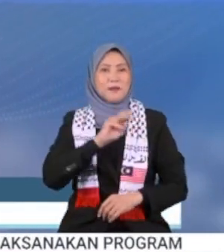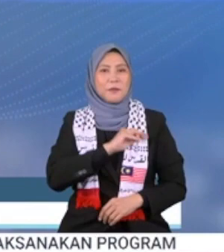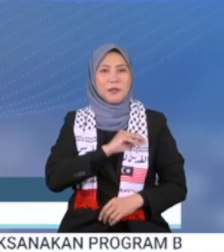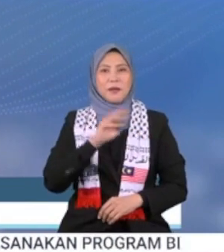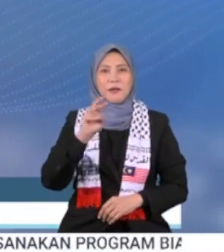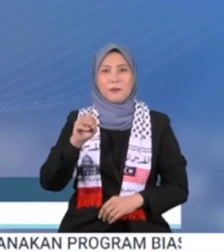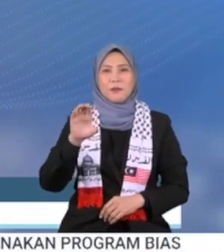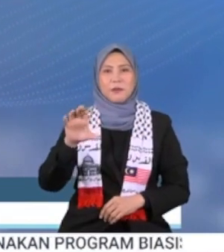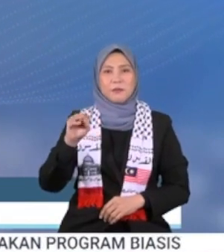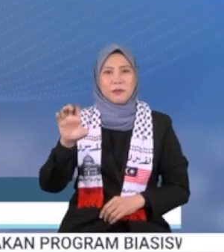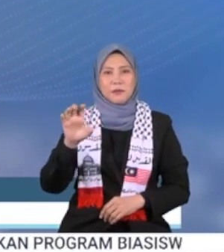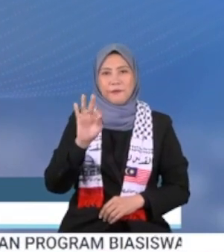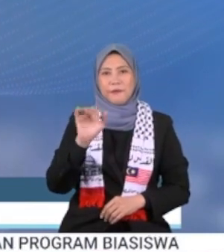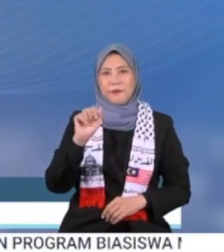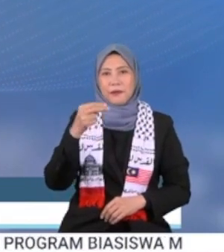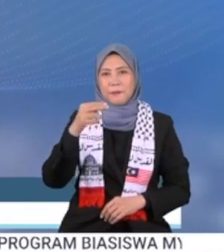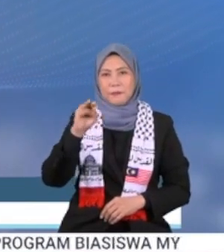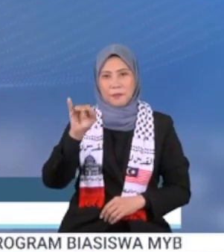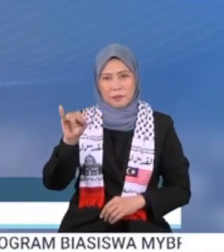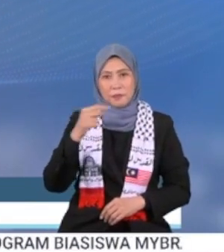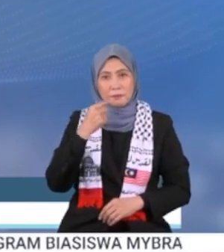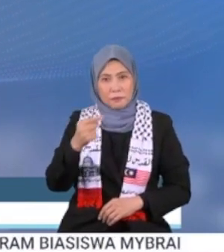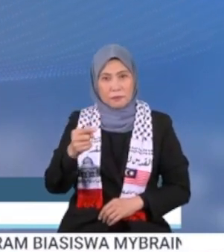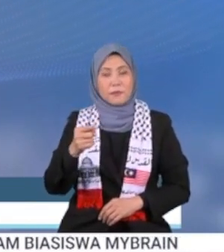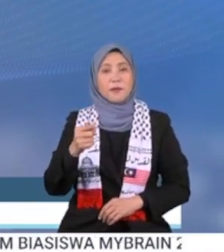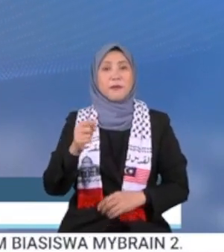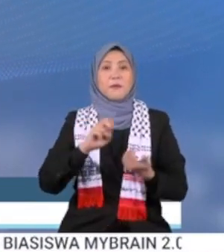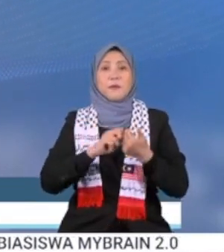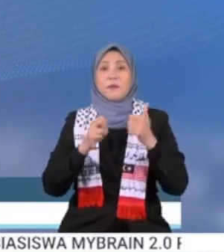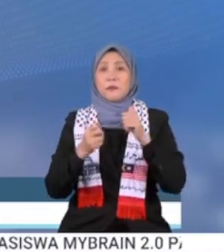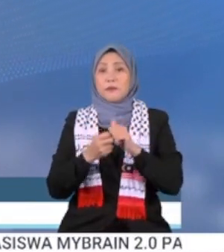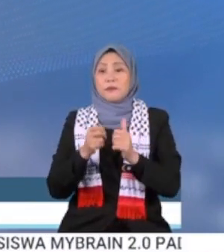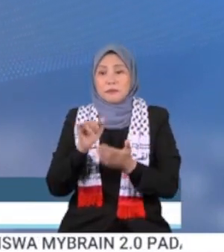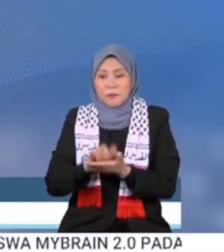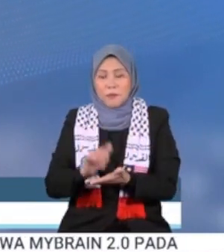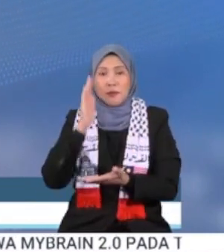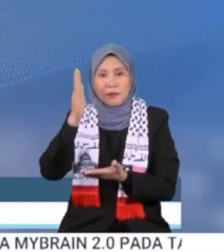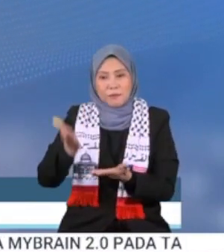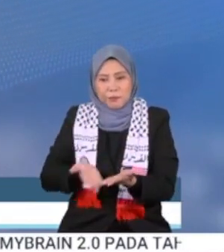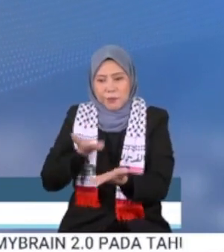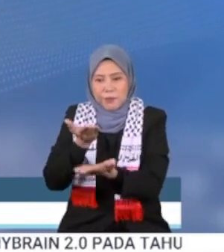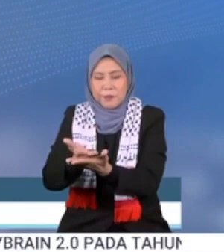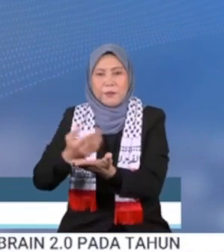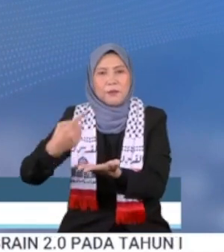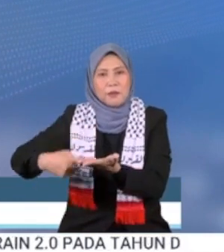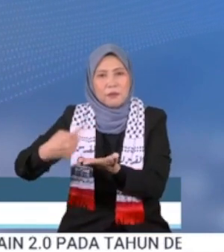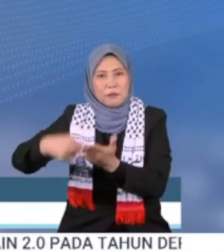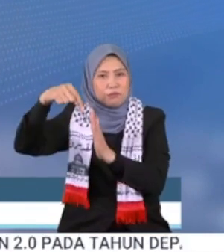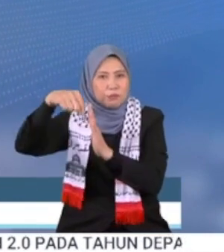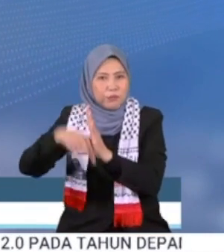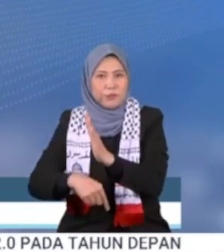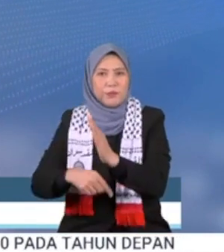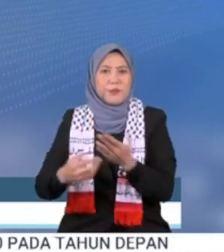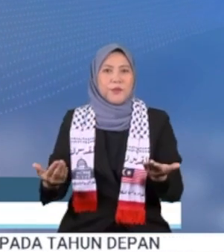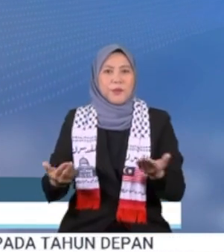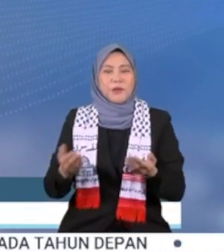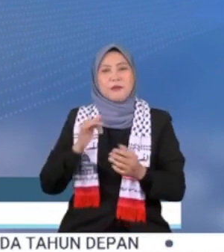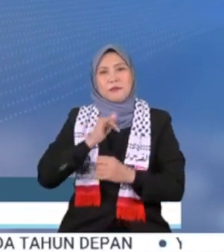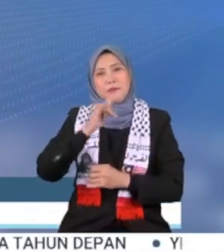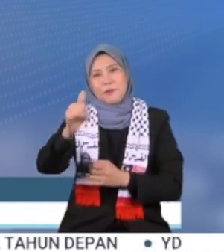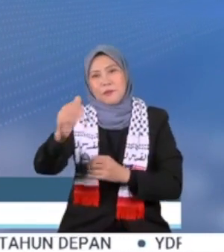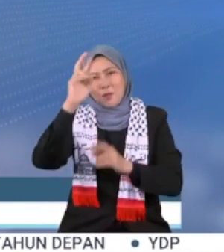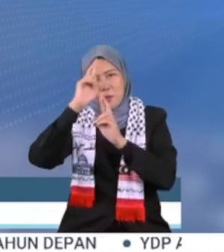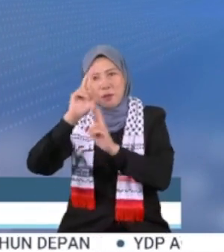komunikasi dan digital Fahmi Fadil memberi jaminan isu tersebut akan dibincangkan secara terperinci ketika kunjungan